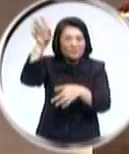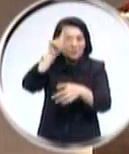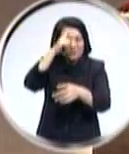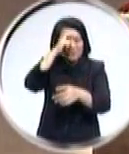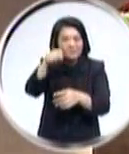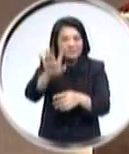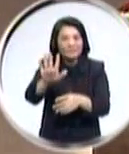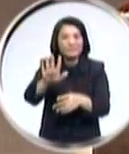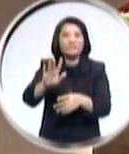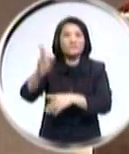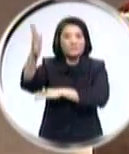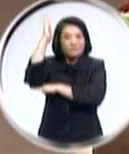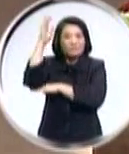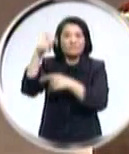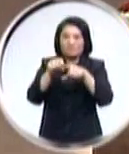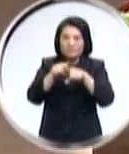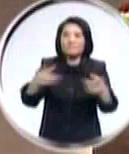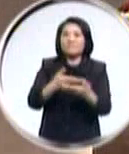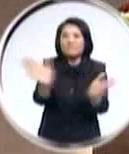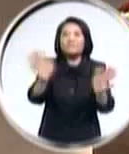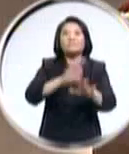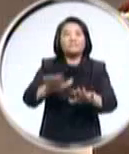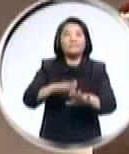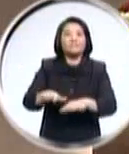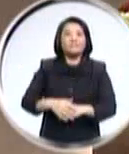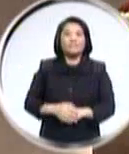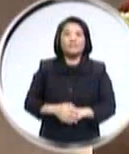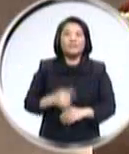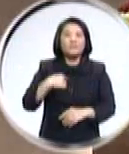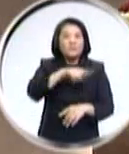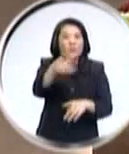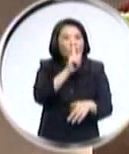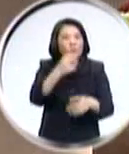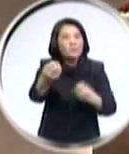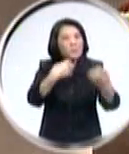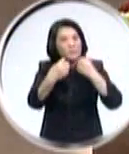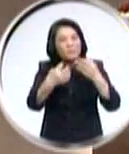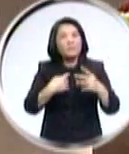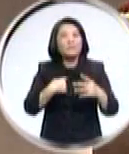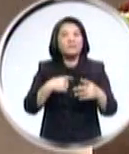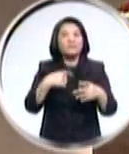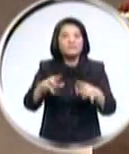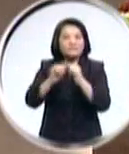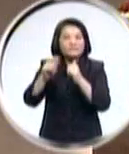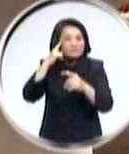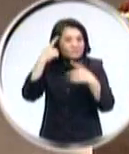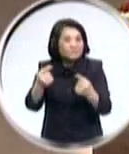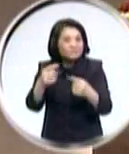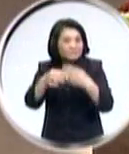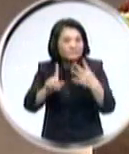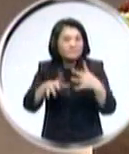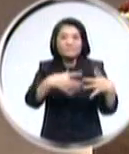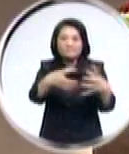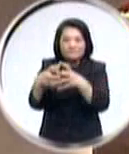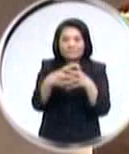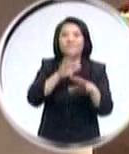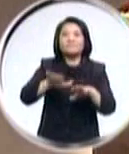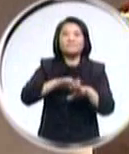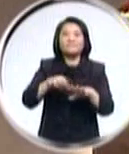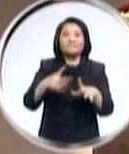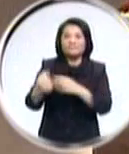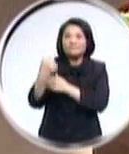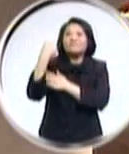政府的资源公平的分配。我会倾听大家的声音，凝聚社会的共识，和大家